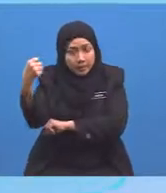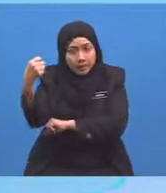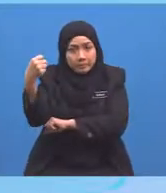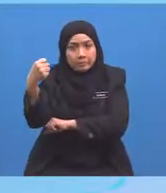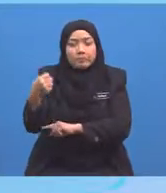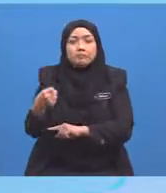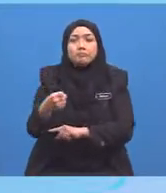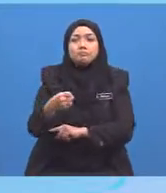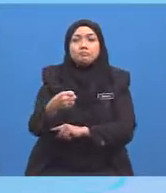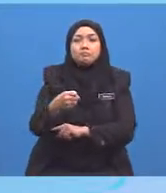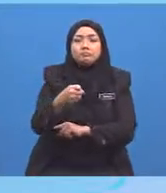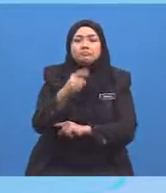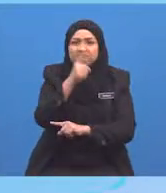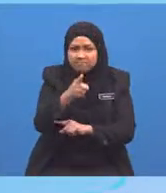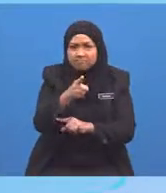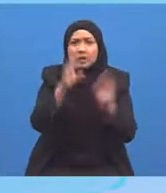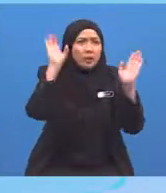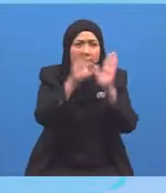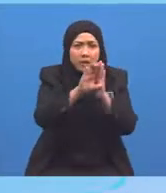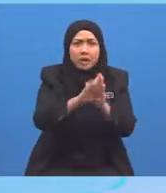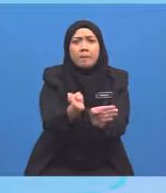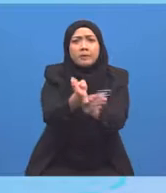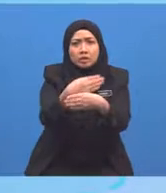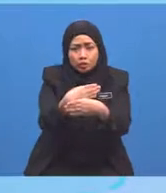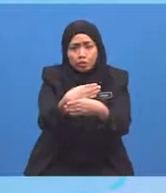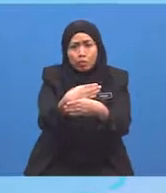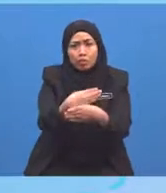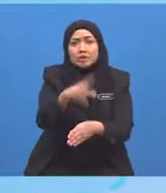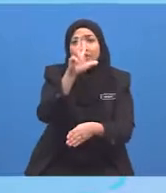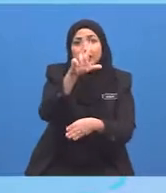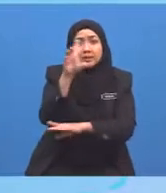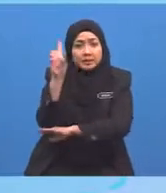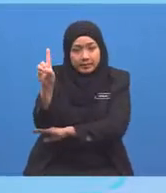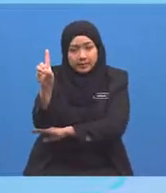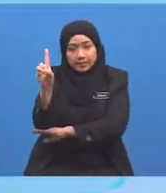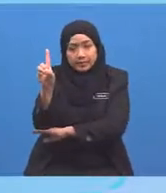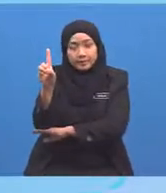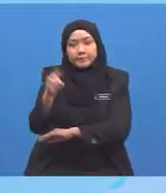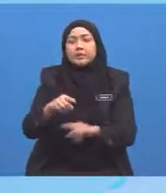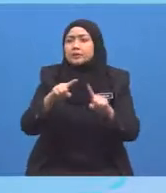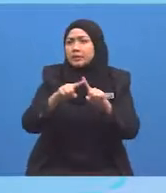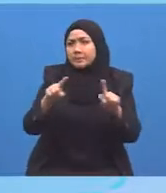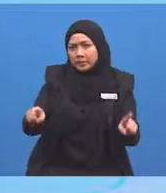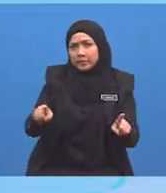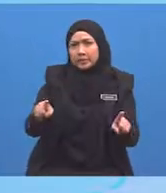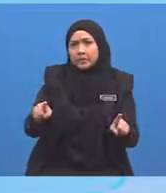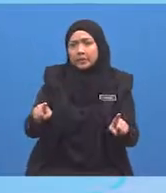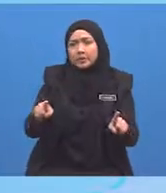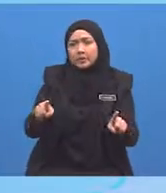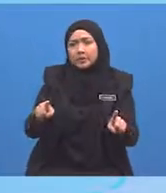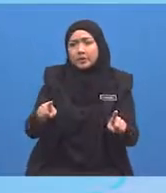berbentuk tiga dimensi. Walau bagaimanapun, bentuk ini adalah